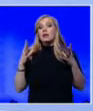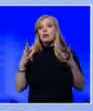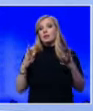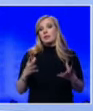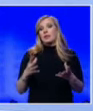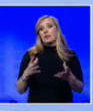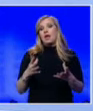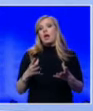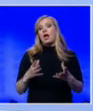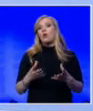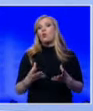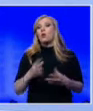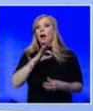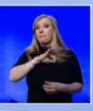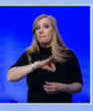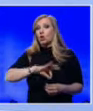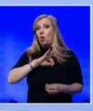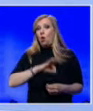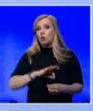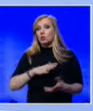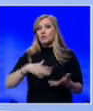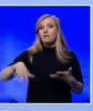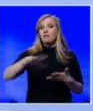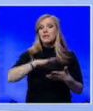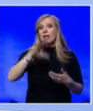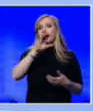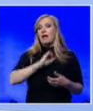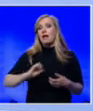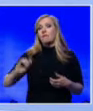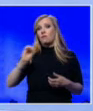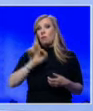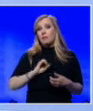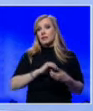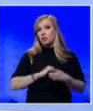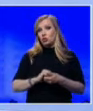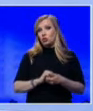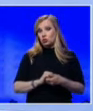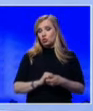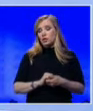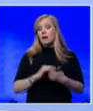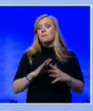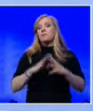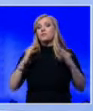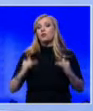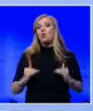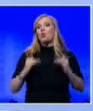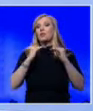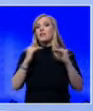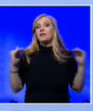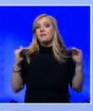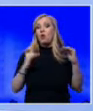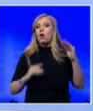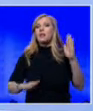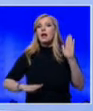с най-големия ръст на доходи за миналата година в целият Европейски съюз. Най-високото ниво на